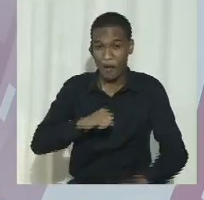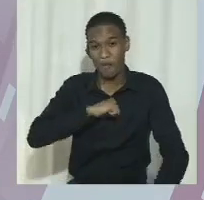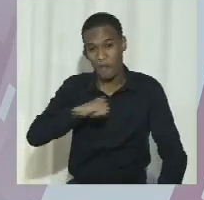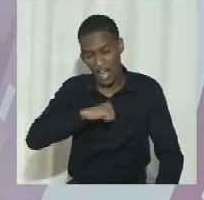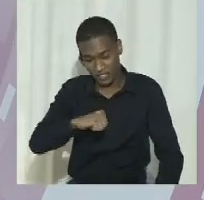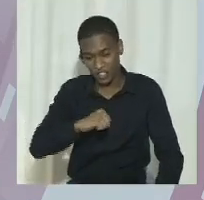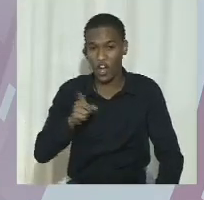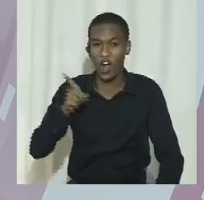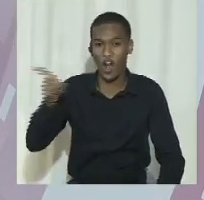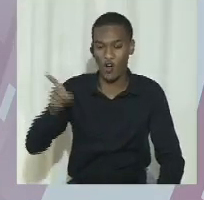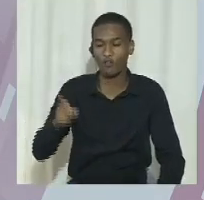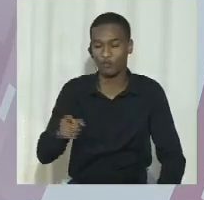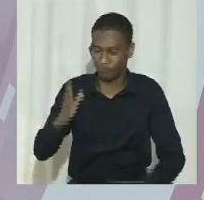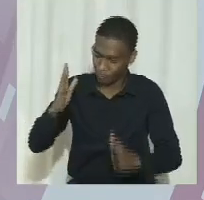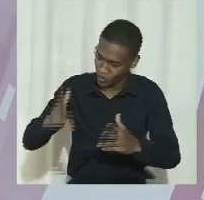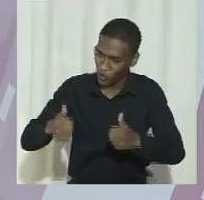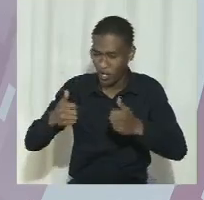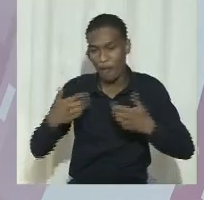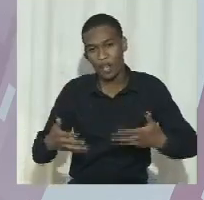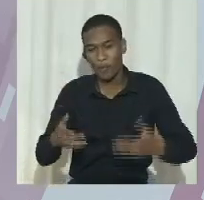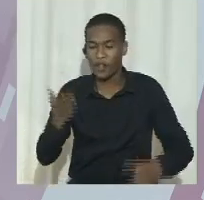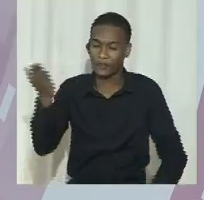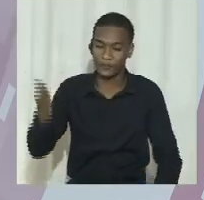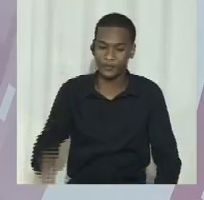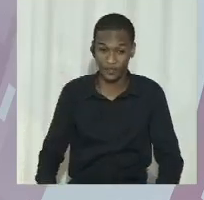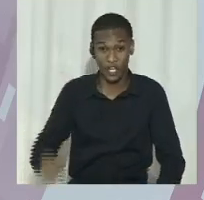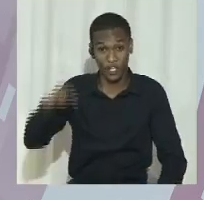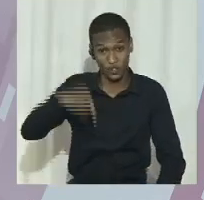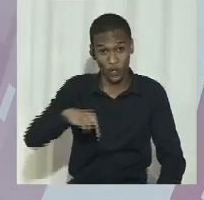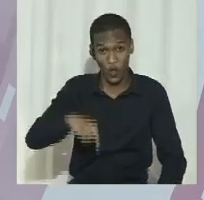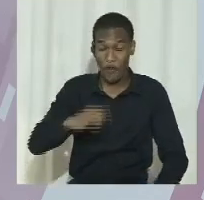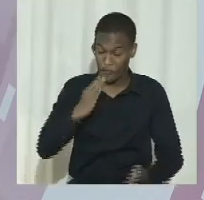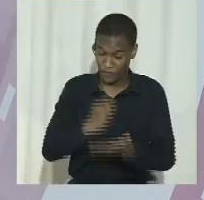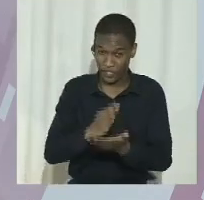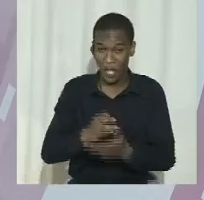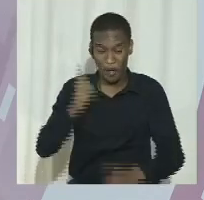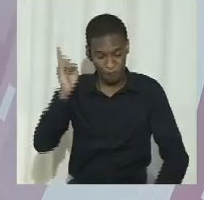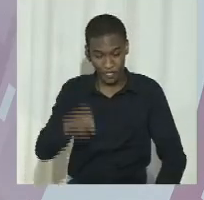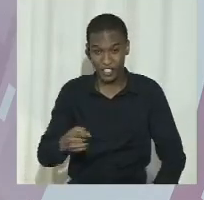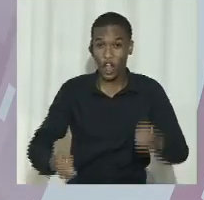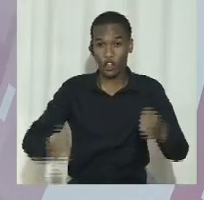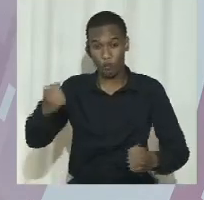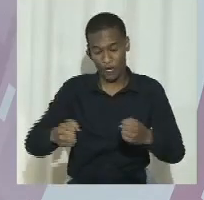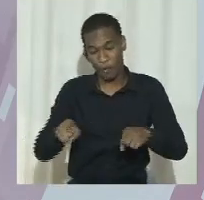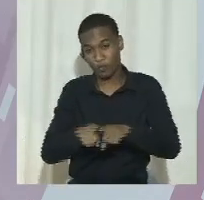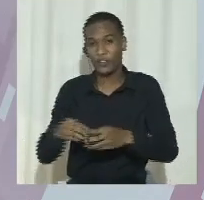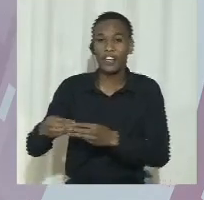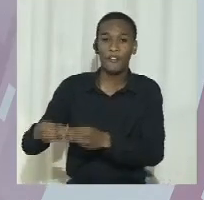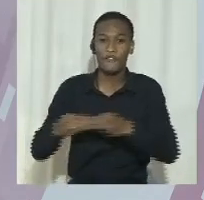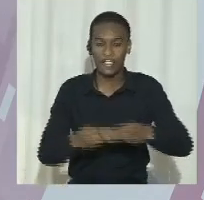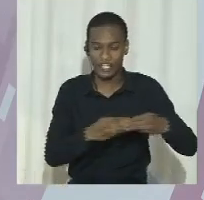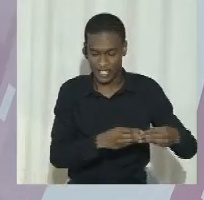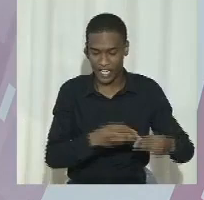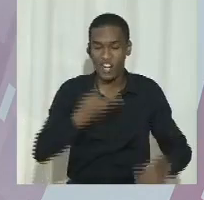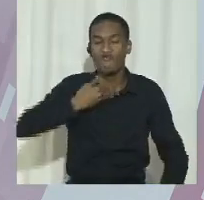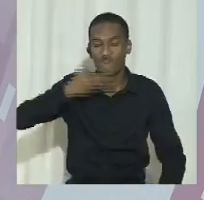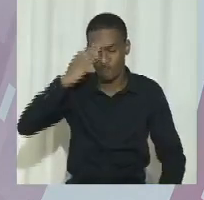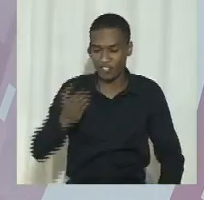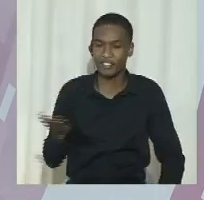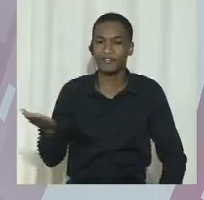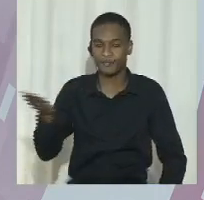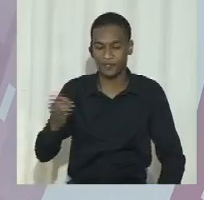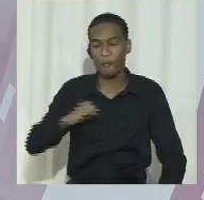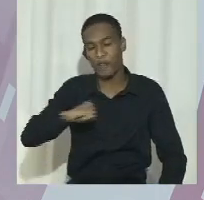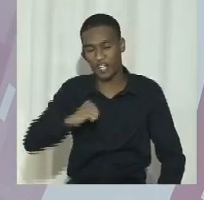an'izany a ankehitriny dia efa misy zany ny atao hoe fiara hitaterana an'ireny olona ireny. Io zany efa zavatra mandeha andavanandro a